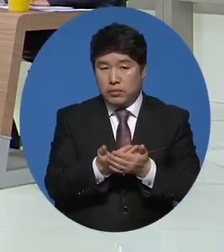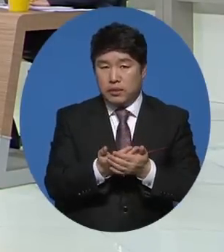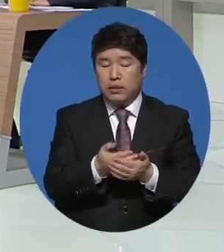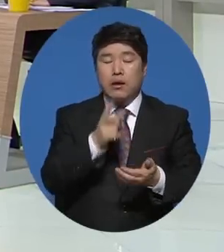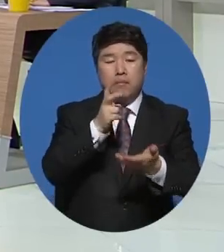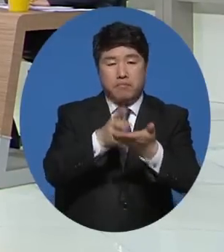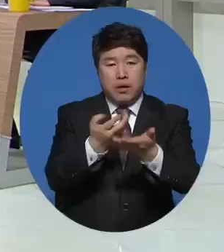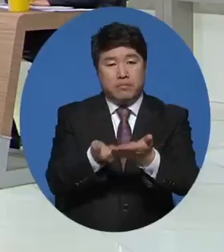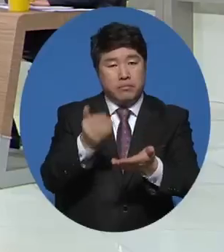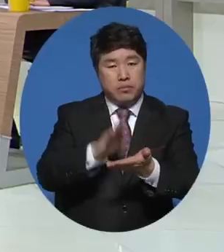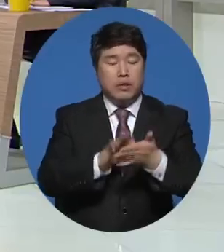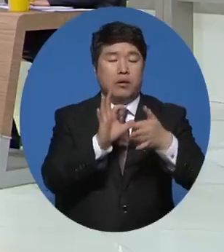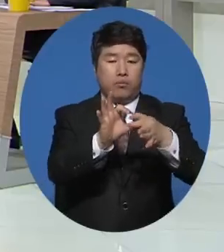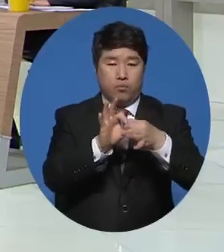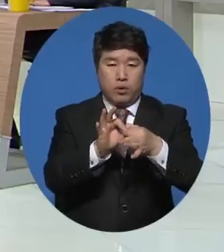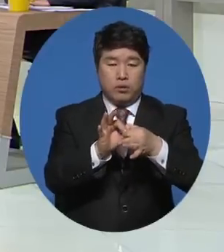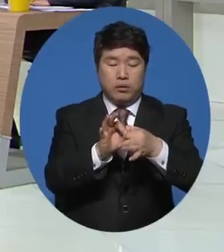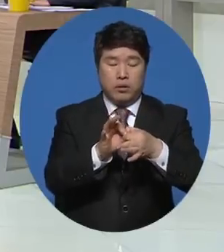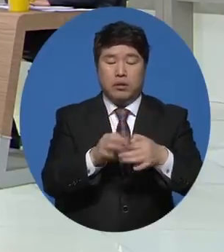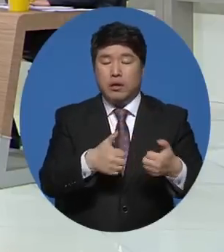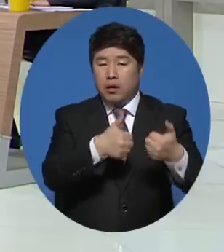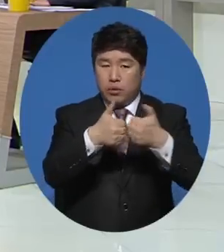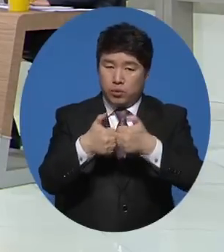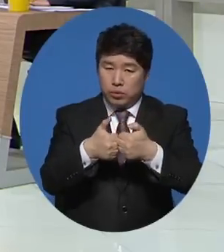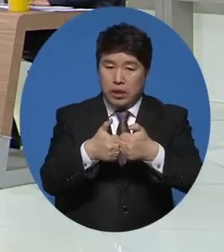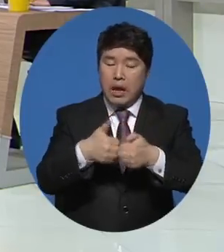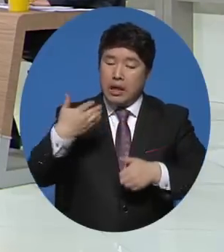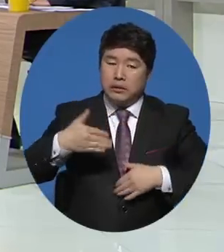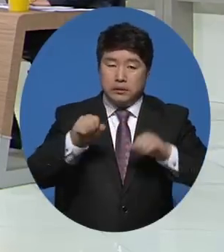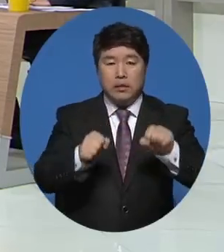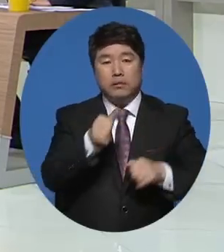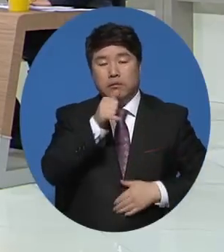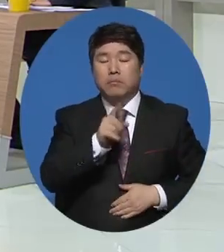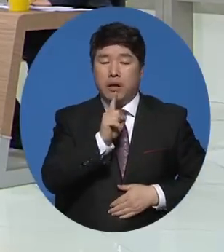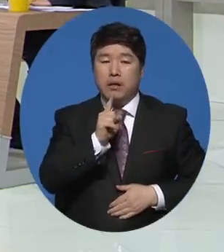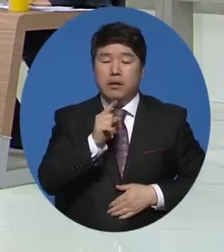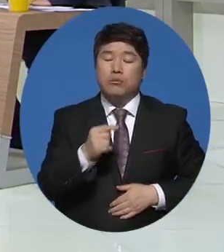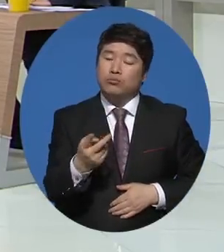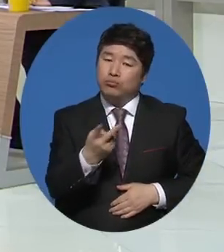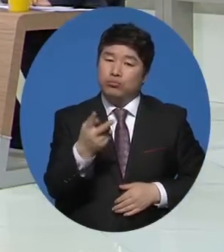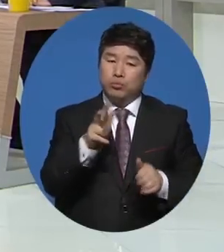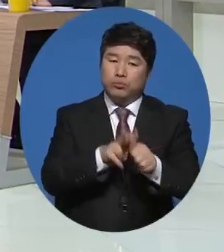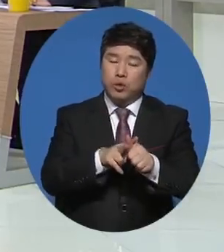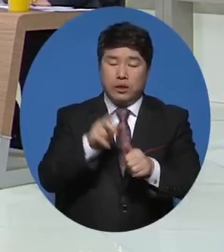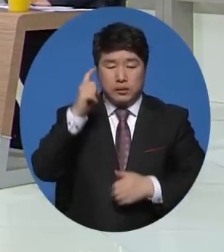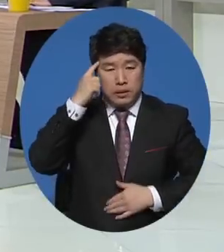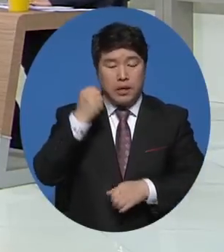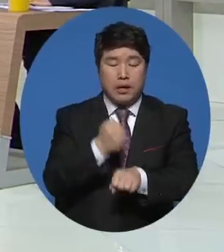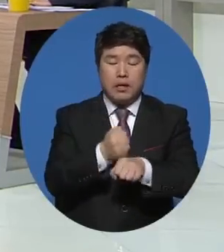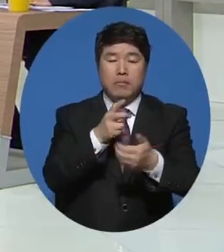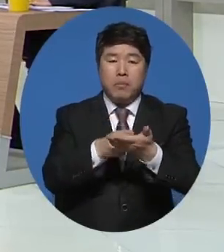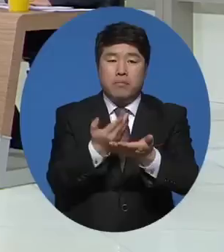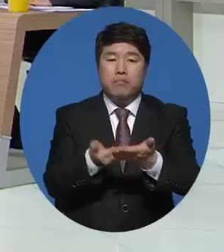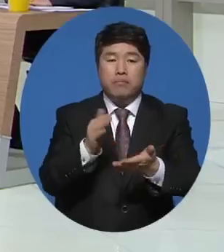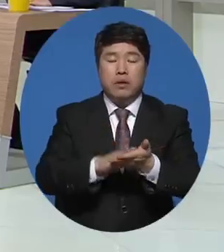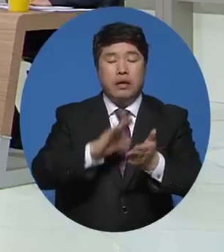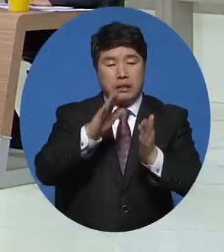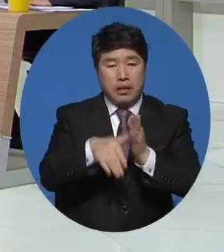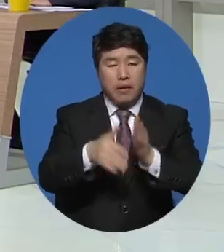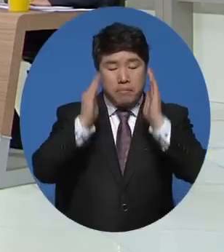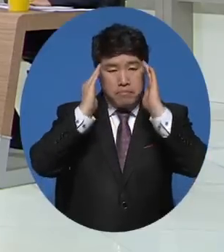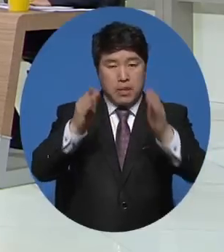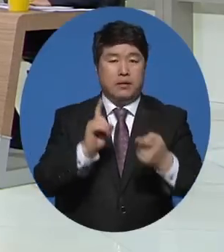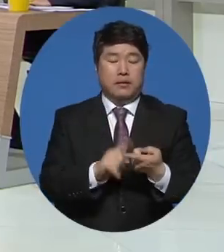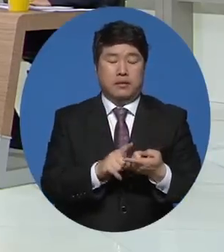개헌과 관련된 논의의 불씨가 아직은 살아 있다는 거죠 그 두 후보가 생각하는 개헌의시기 그리고 방향에